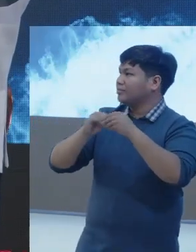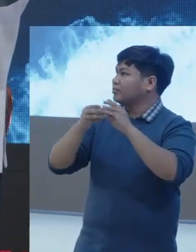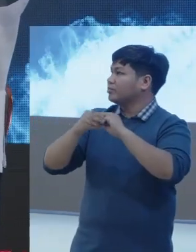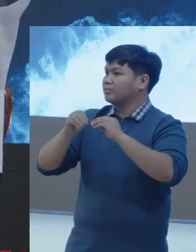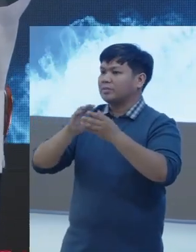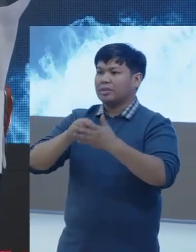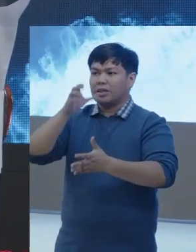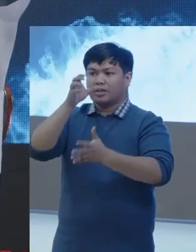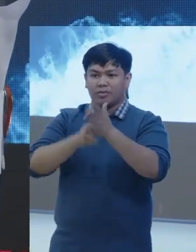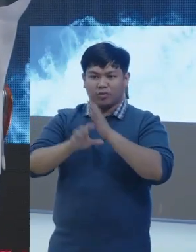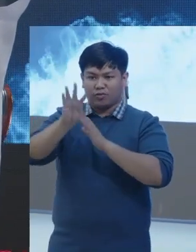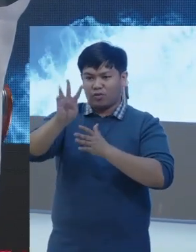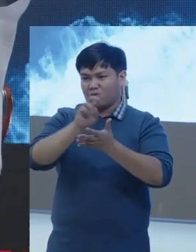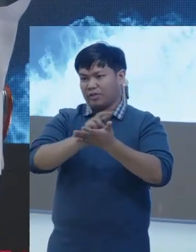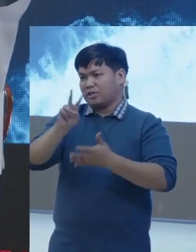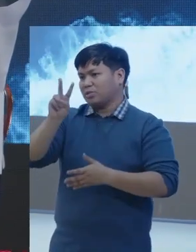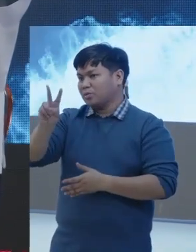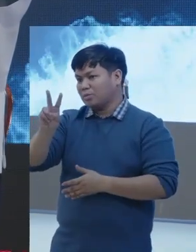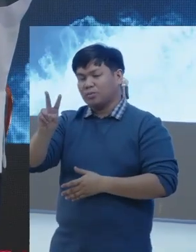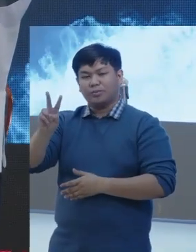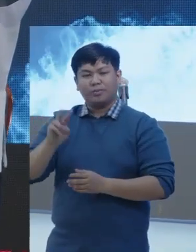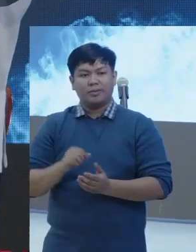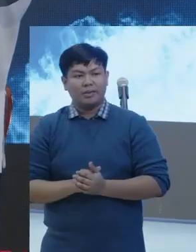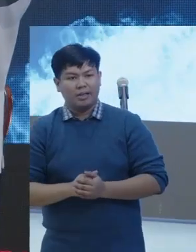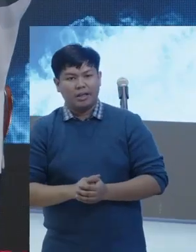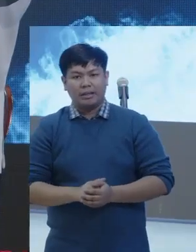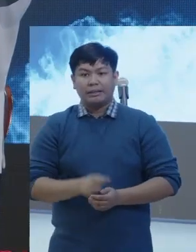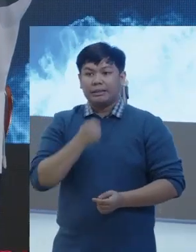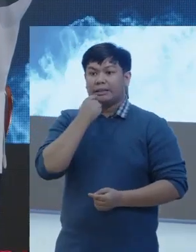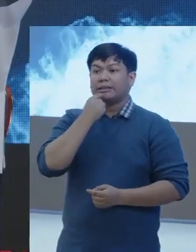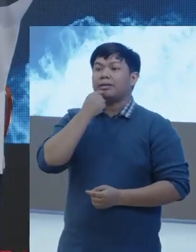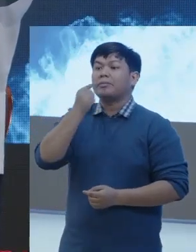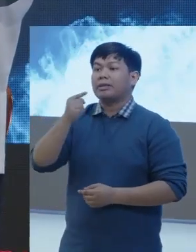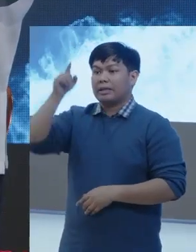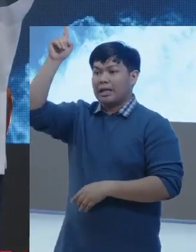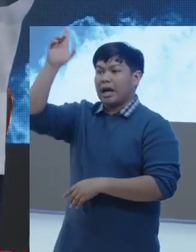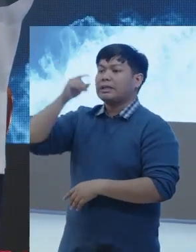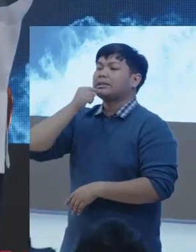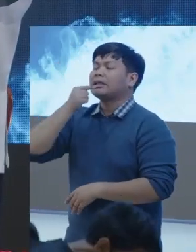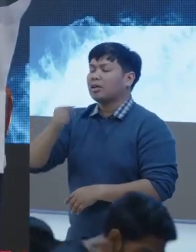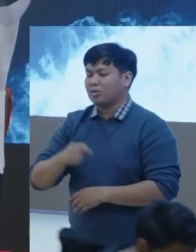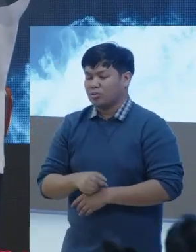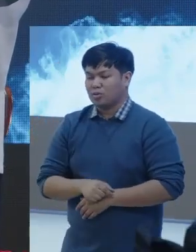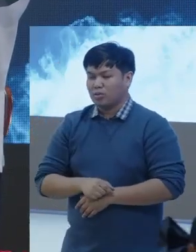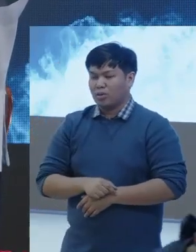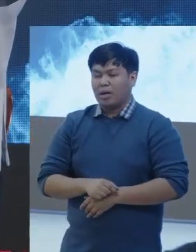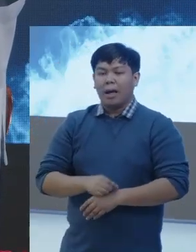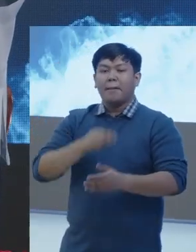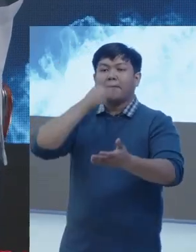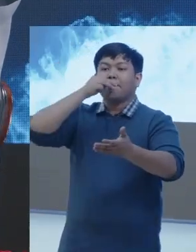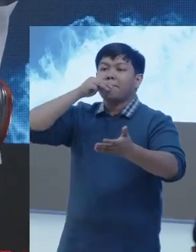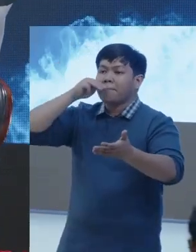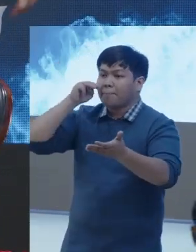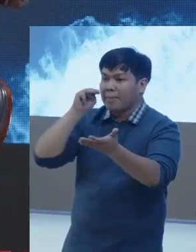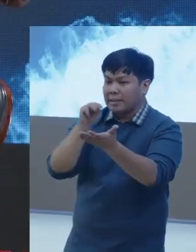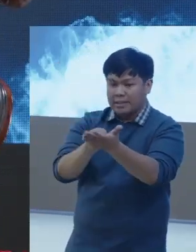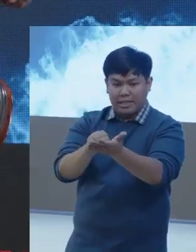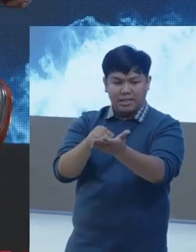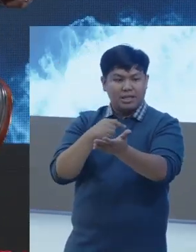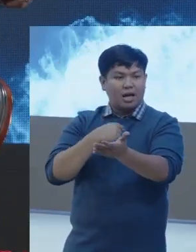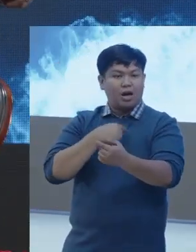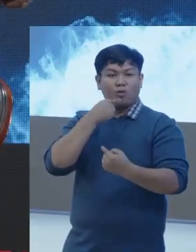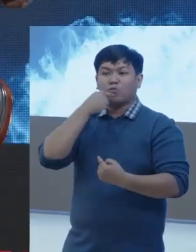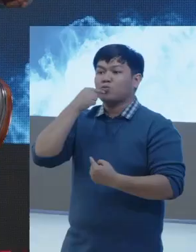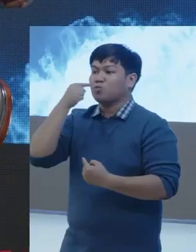chapter 4 verse 2, di ba? Sabi ng Panginoon sa kanya, call out against it the message that I tell